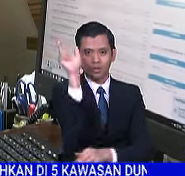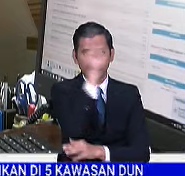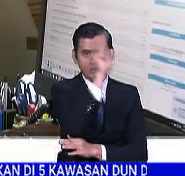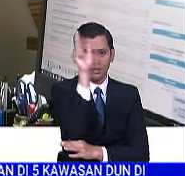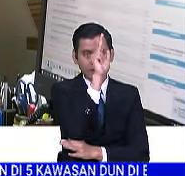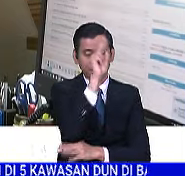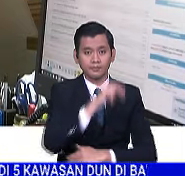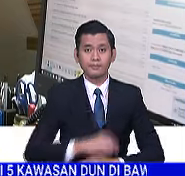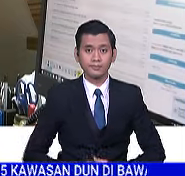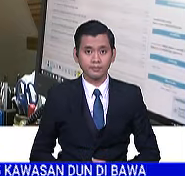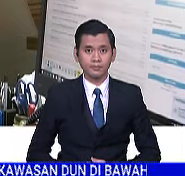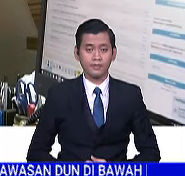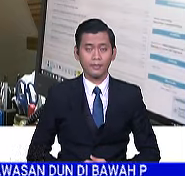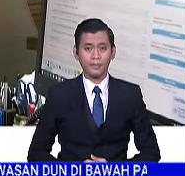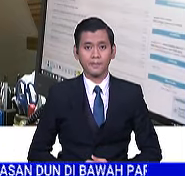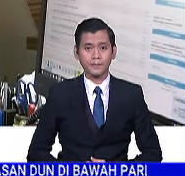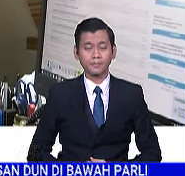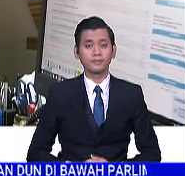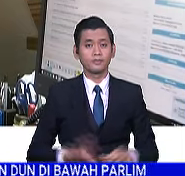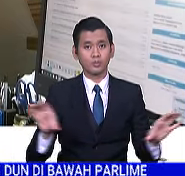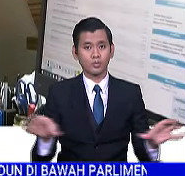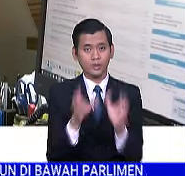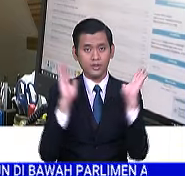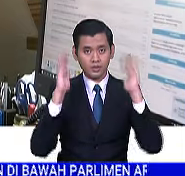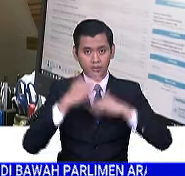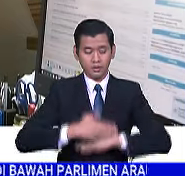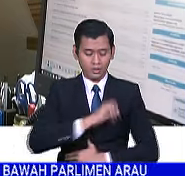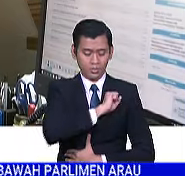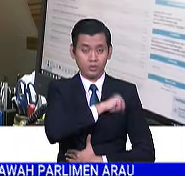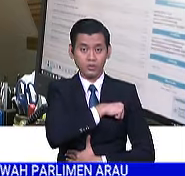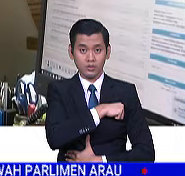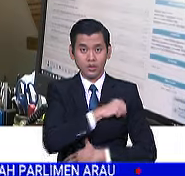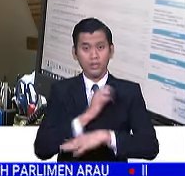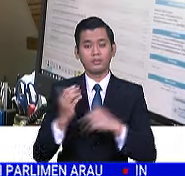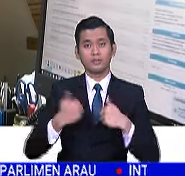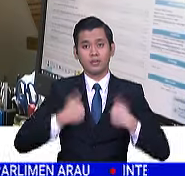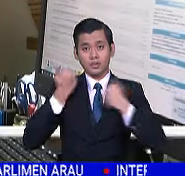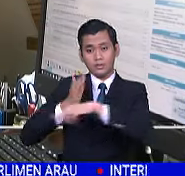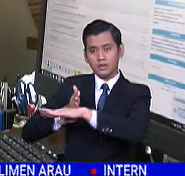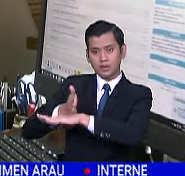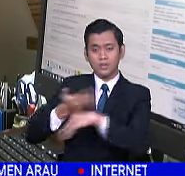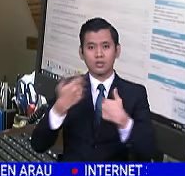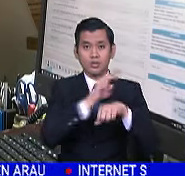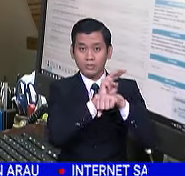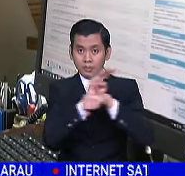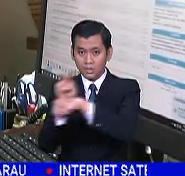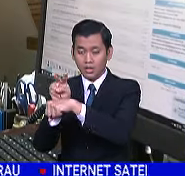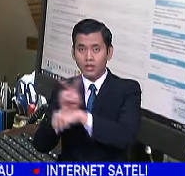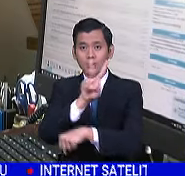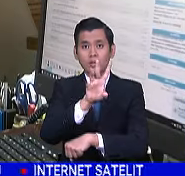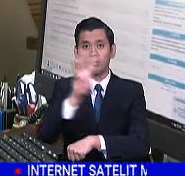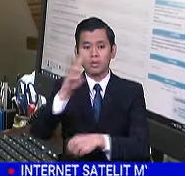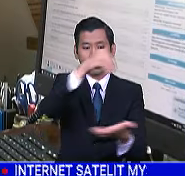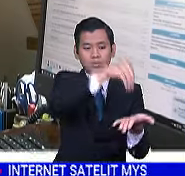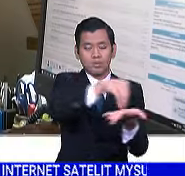Yang melaksanakan sembahyang sunat Aidiladha telah dipantau dan 26 lokasi penyembelihan